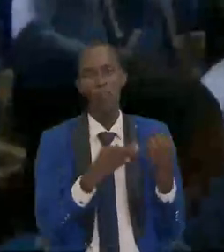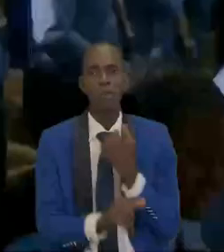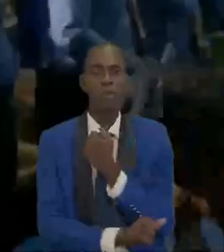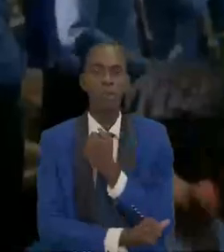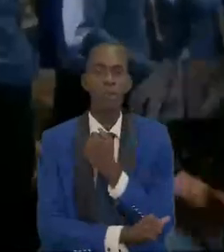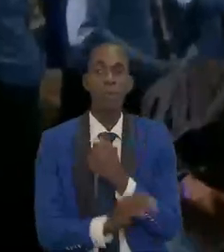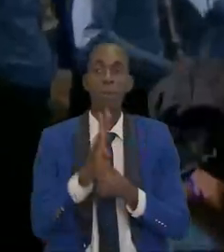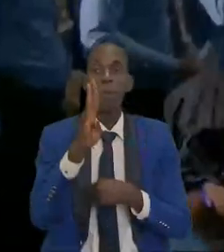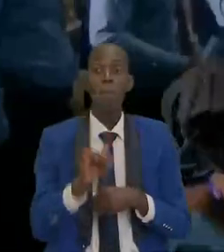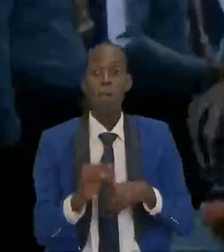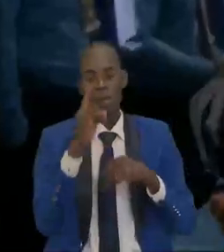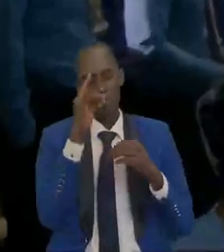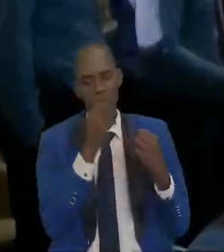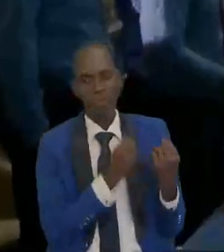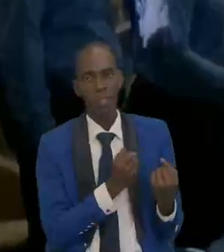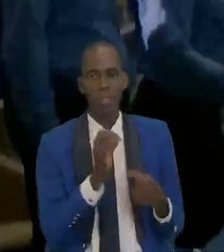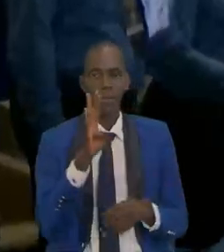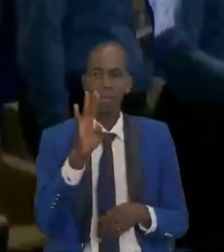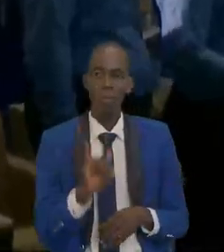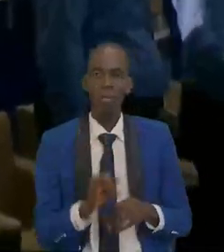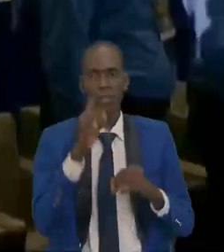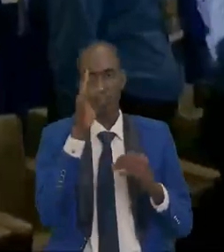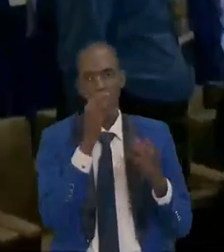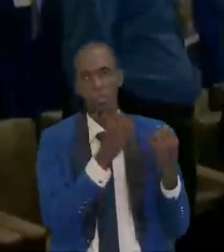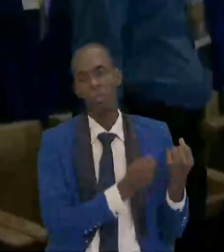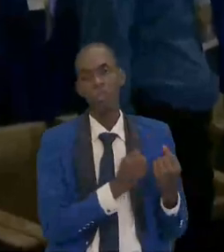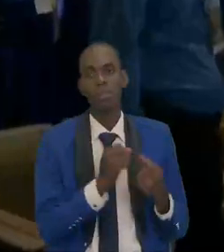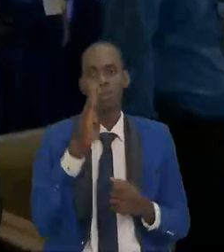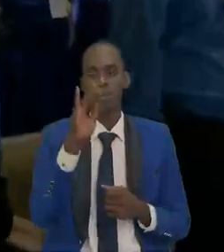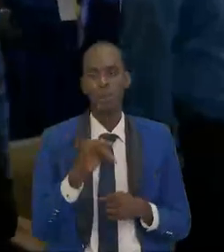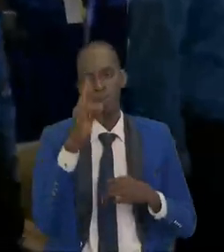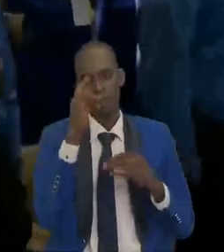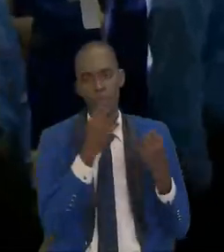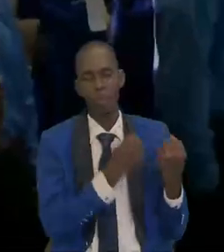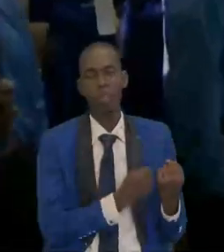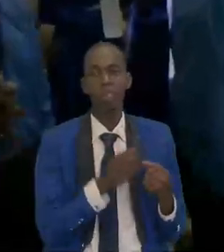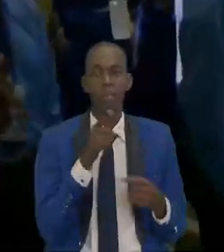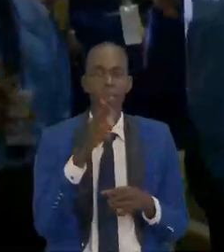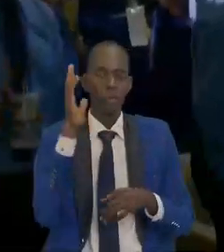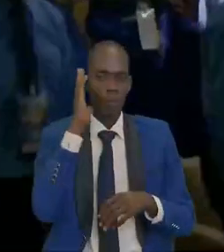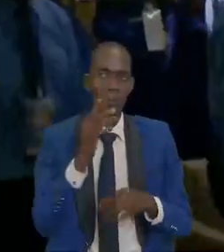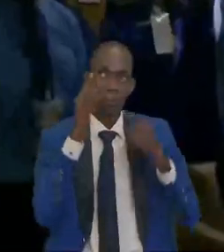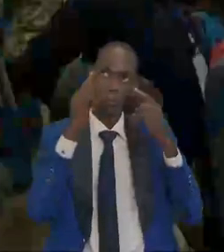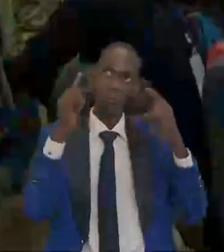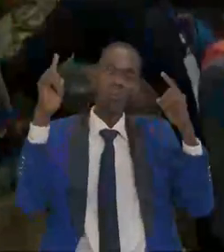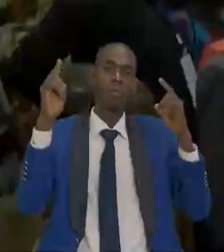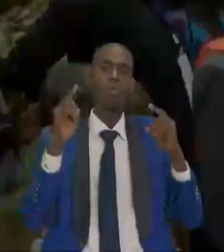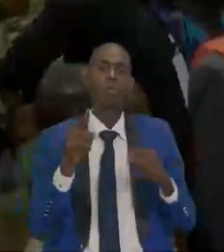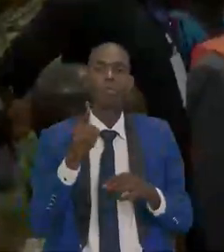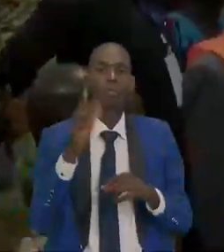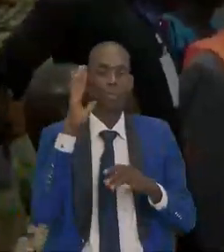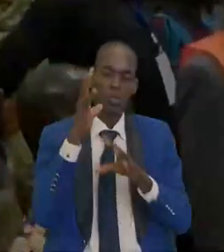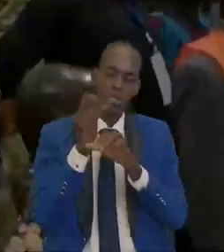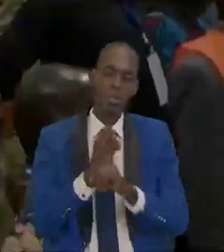Par la foi, par la foi, par la foi, tu vas réaliser ce que tu n'as